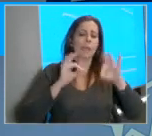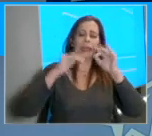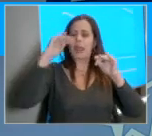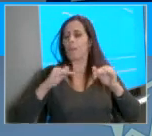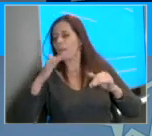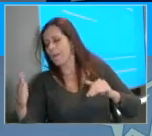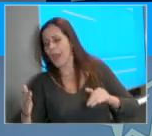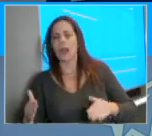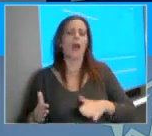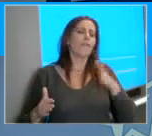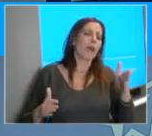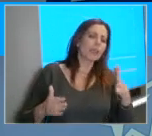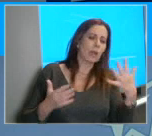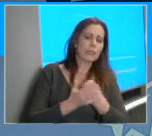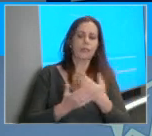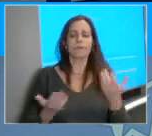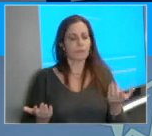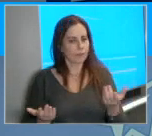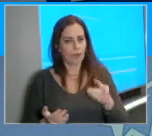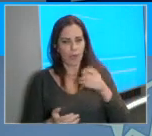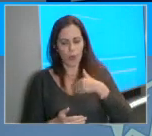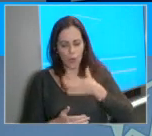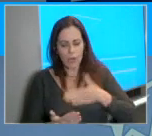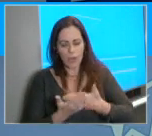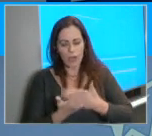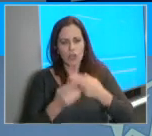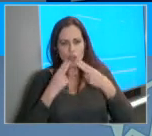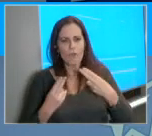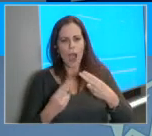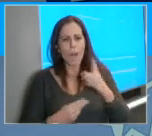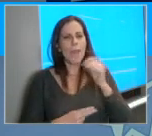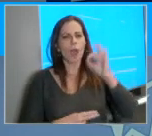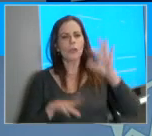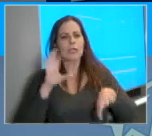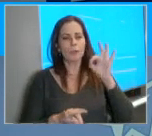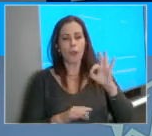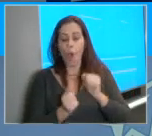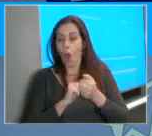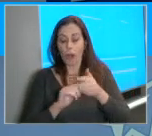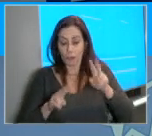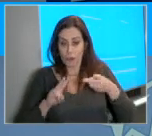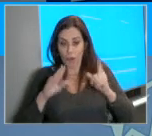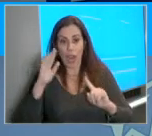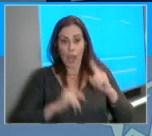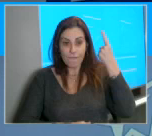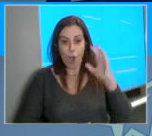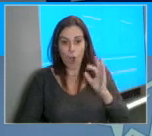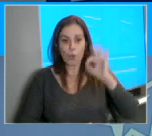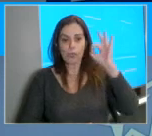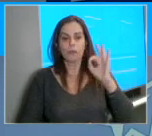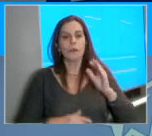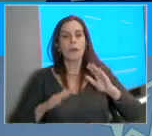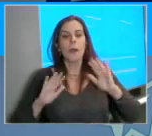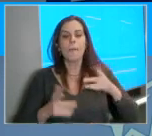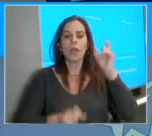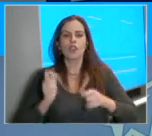אז השמאל מרכז הצליחו לאזן וכו'. אני רוצה לקבל תשובה אמיתית, 100% הצבעה, או ככל שניתן קרוב לשם,